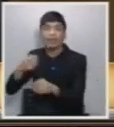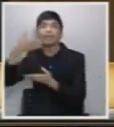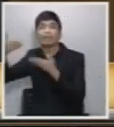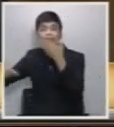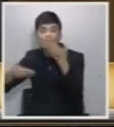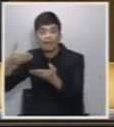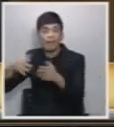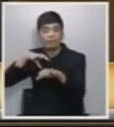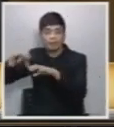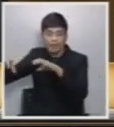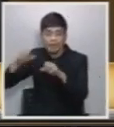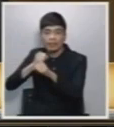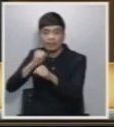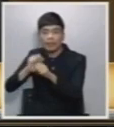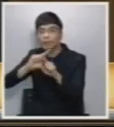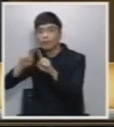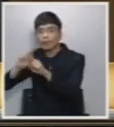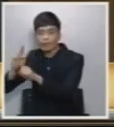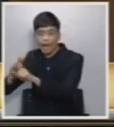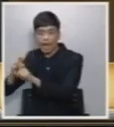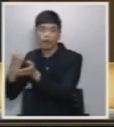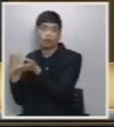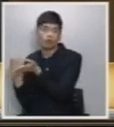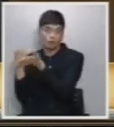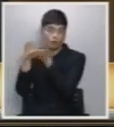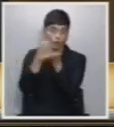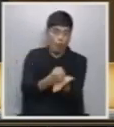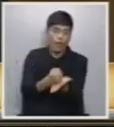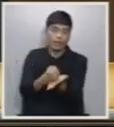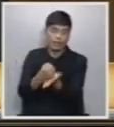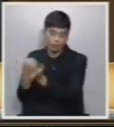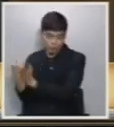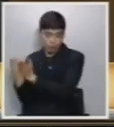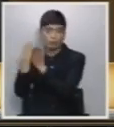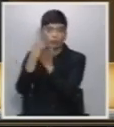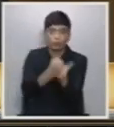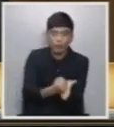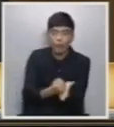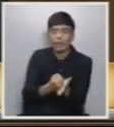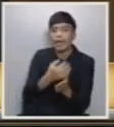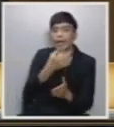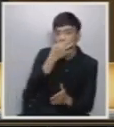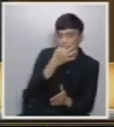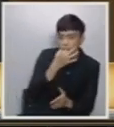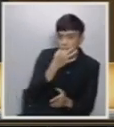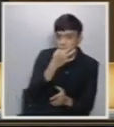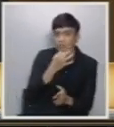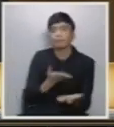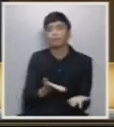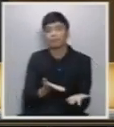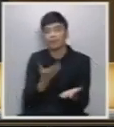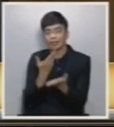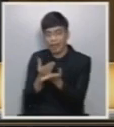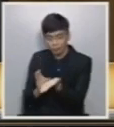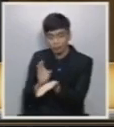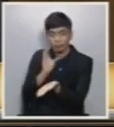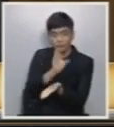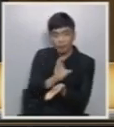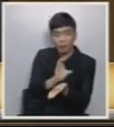ชุมชนทั้ง38ตึกก็คือว่ารายได้ที่ได้มาจากการจัดง